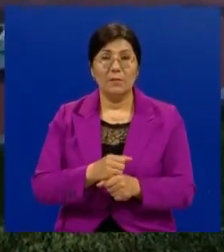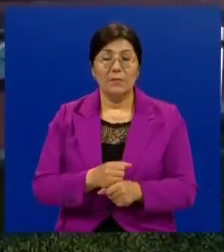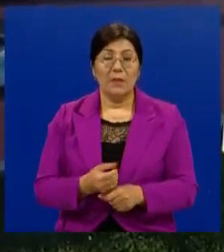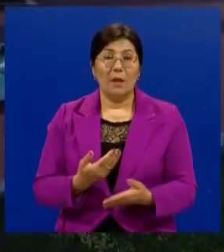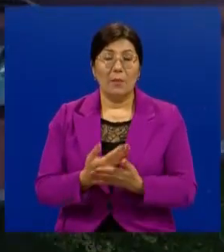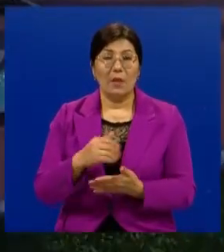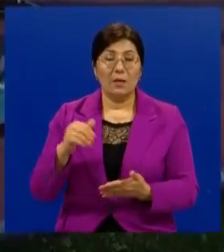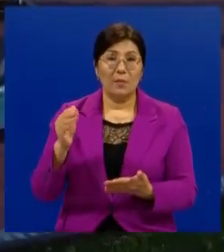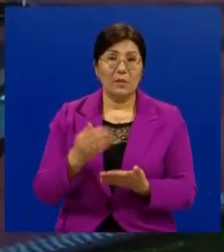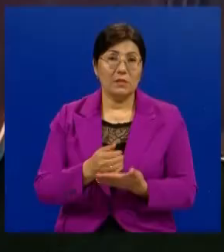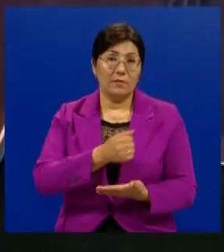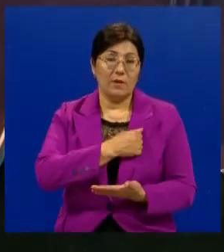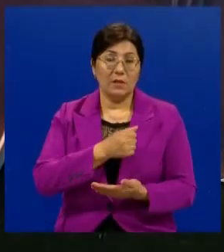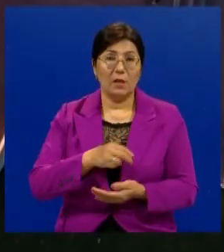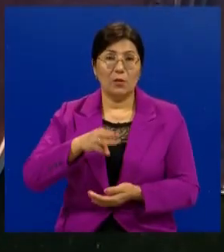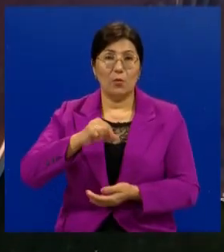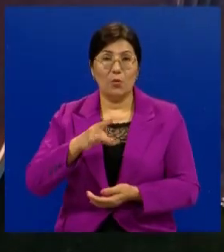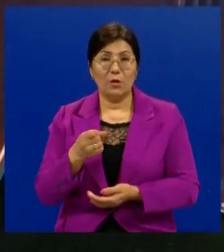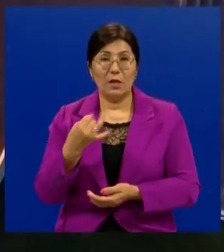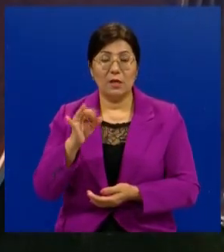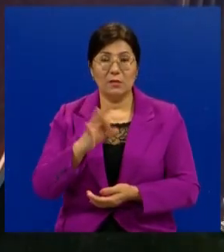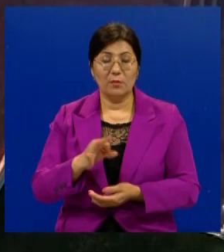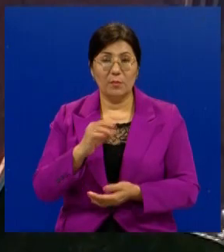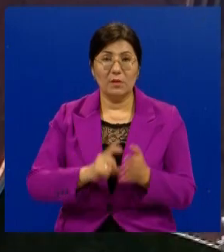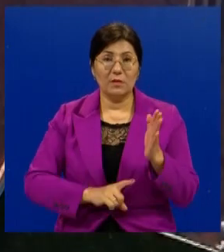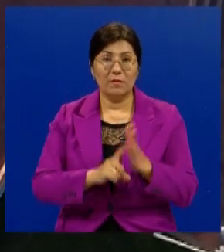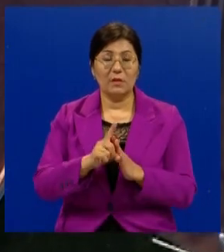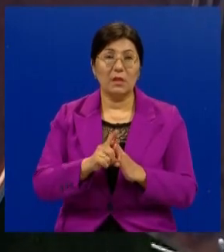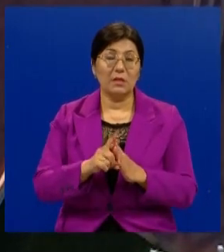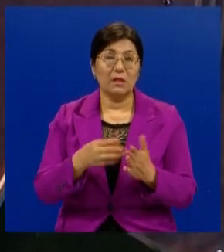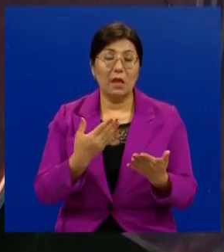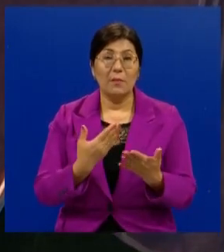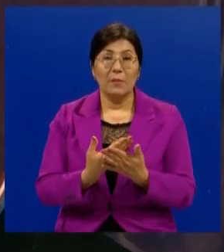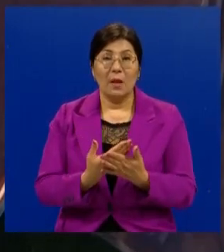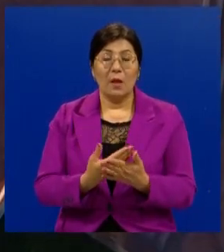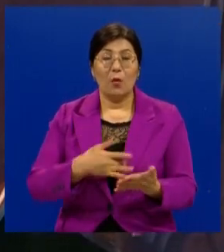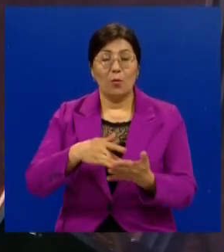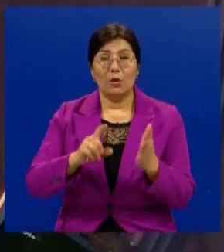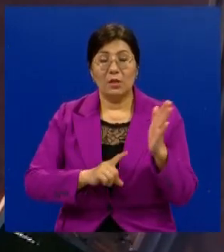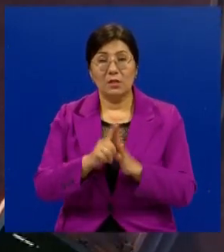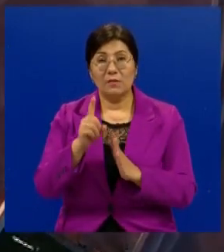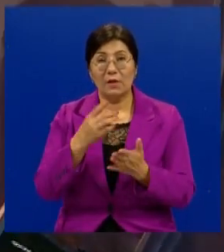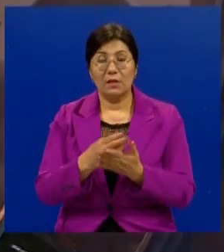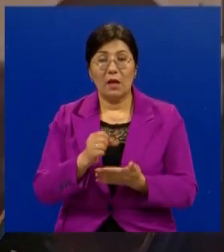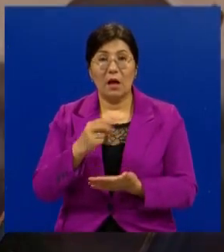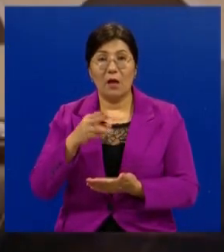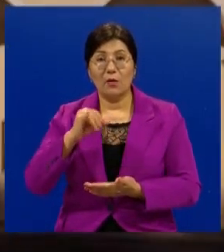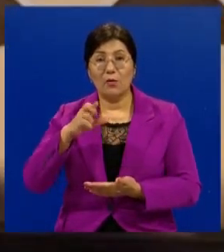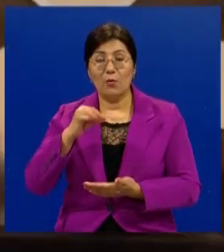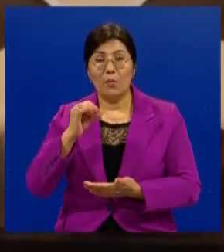военного губернатора Тургайской области. Вначале населенный пункт называли Ахтубинск, однако 11